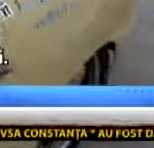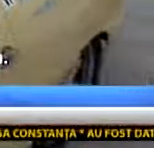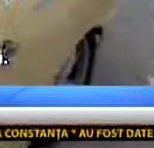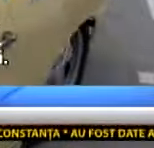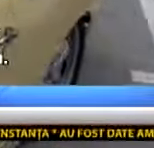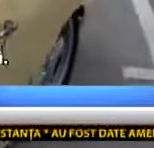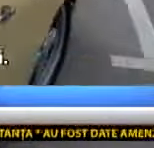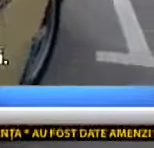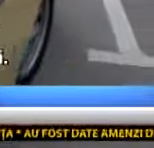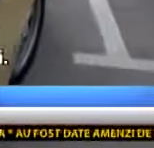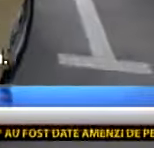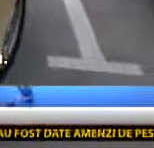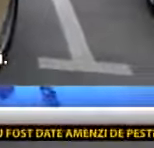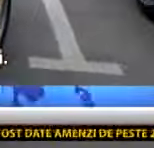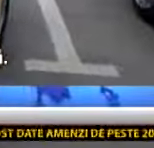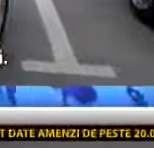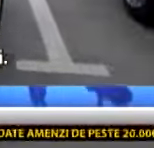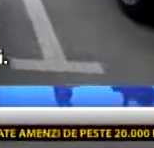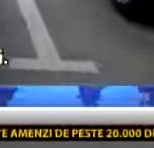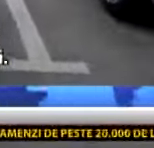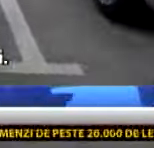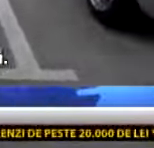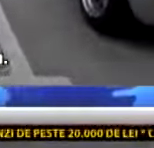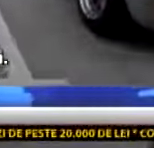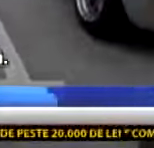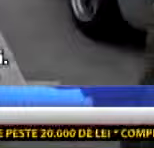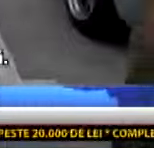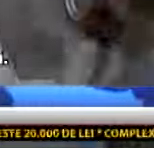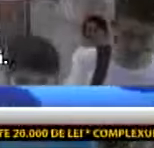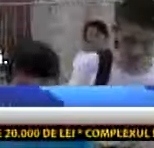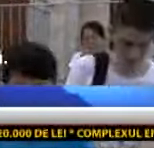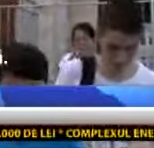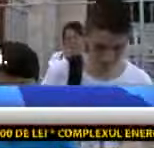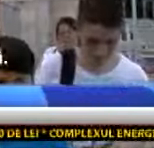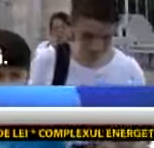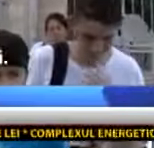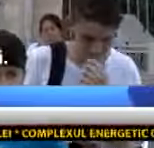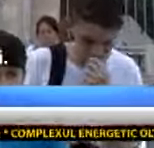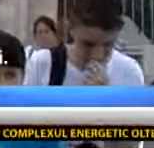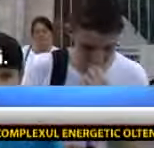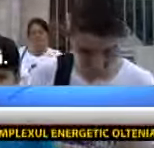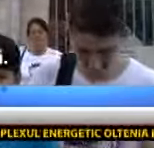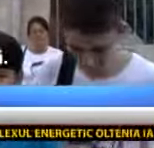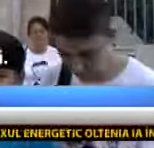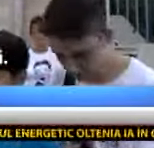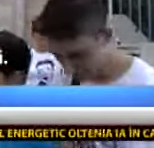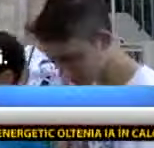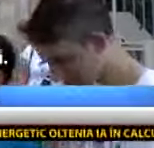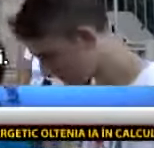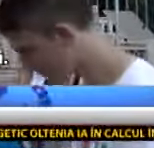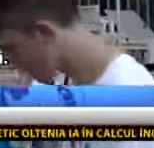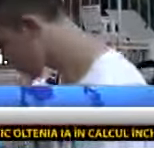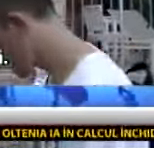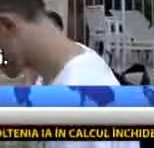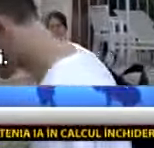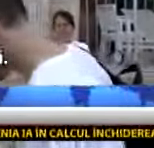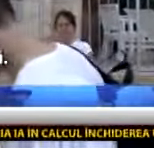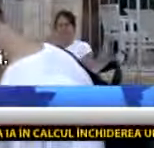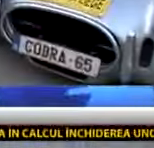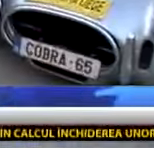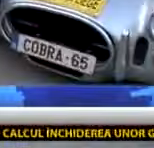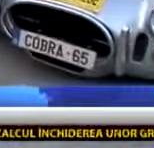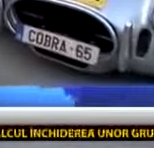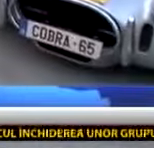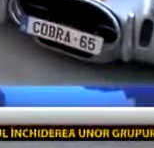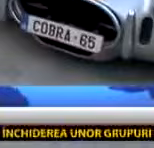1970. C'est une Porsche 356 des années 64. Une voiture un peu préparée pour faire les rallyes de ce